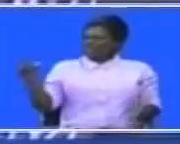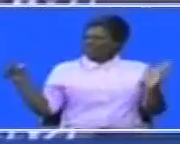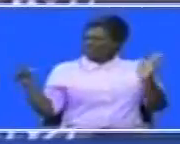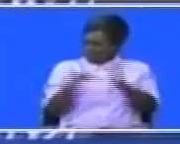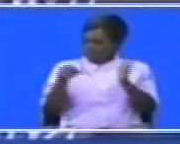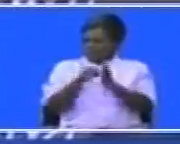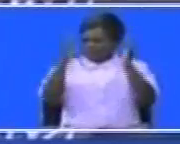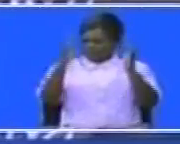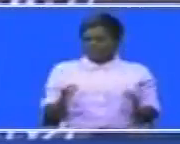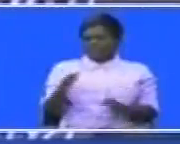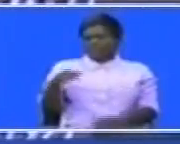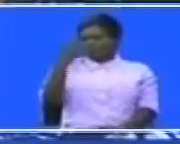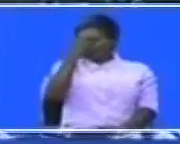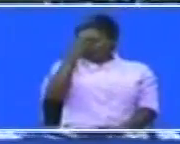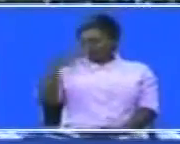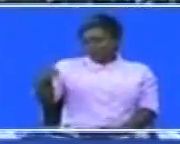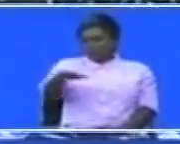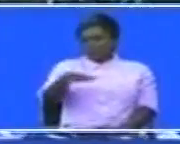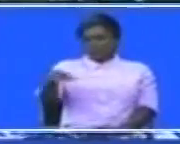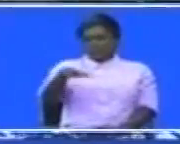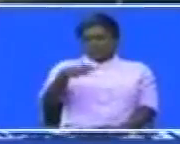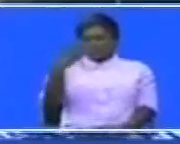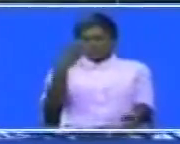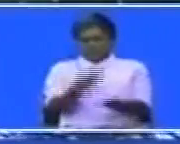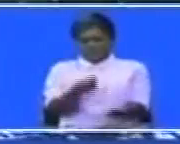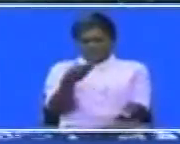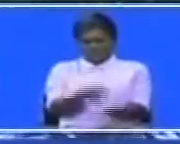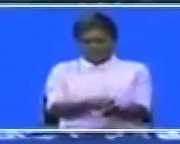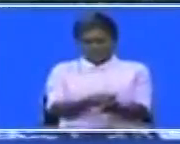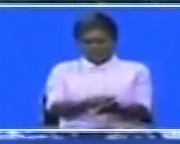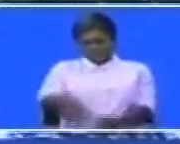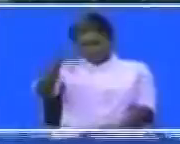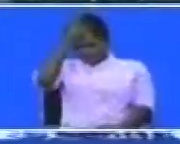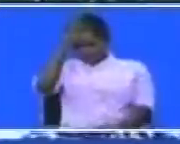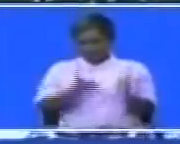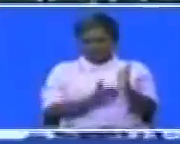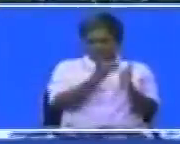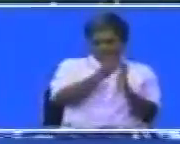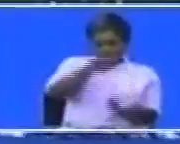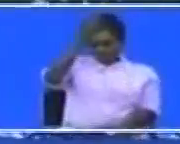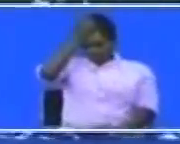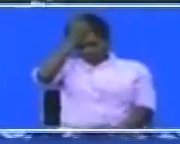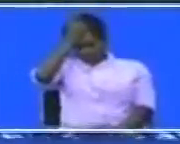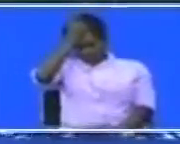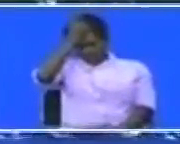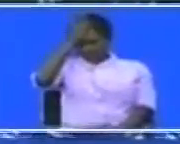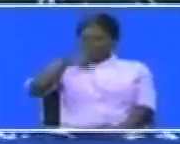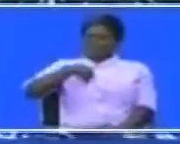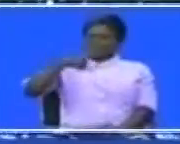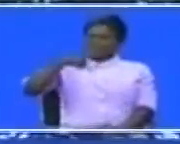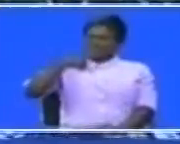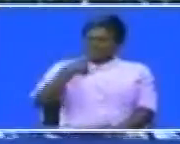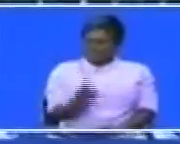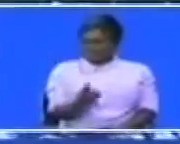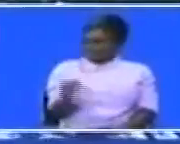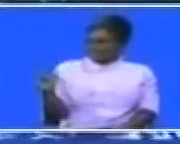ngome ya naibu rais William Ruto. Pesa maendeleo, that's what mimi nasema yangu